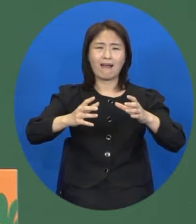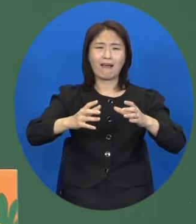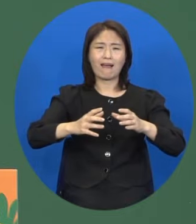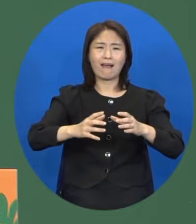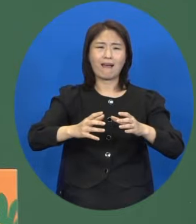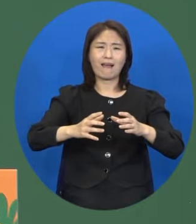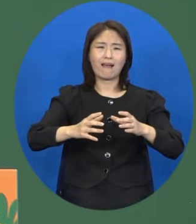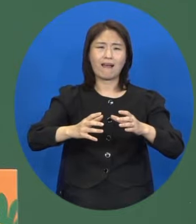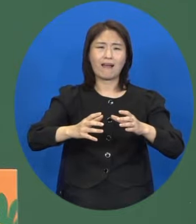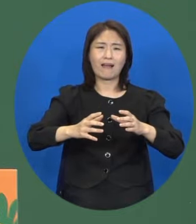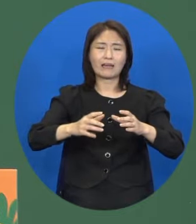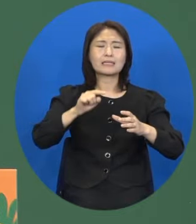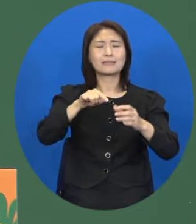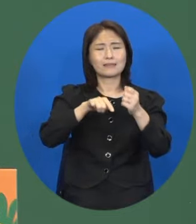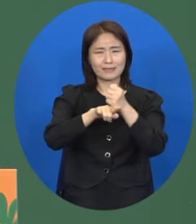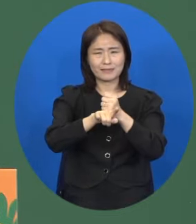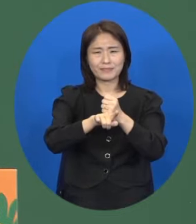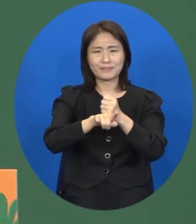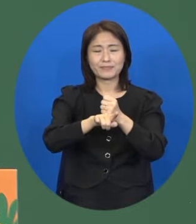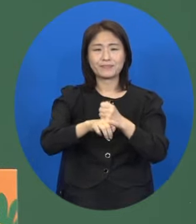나라를 의미합니다.